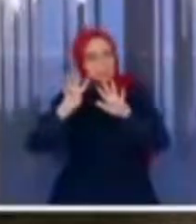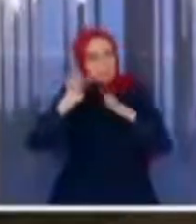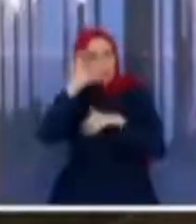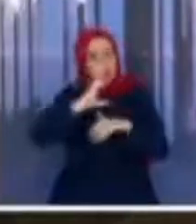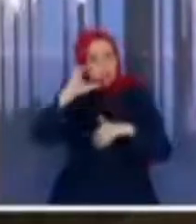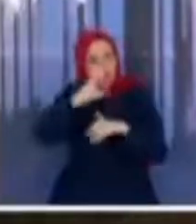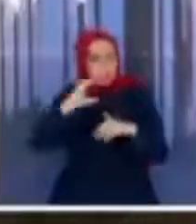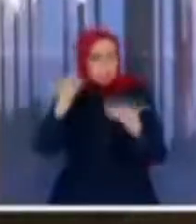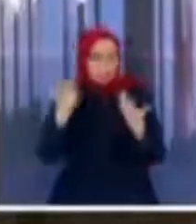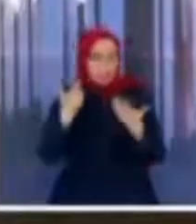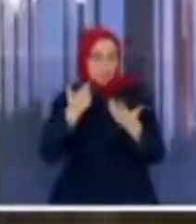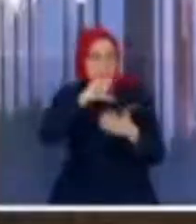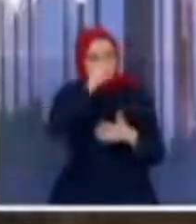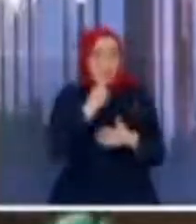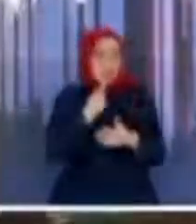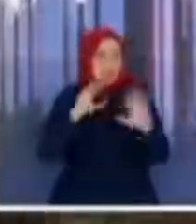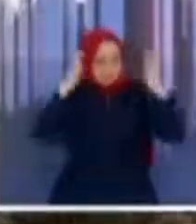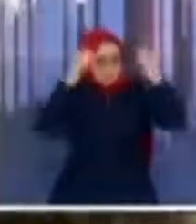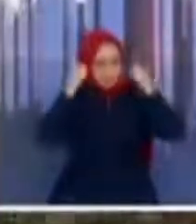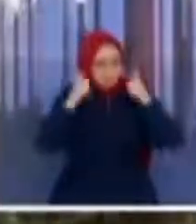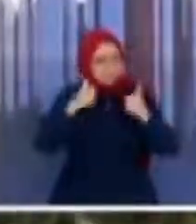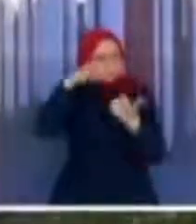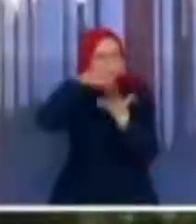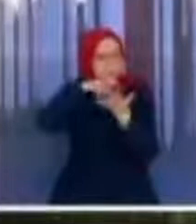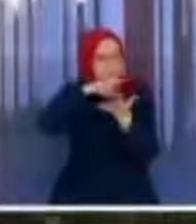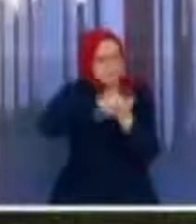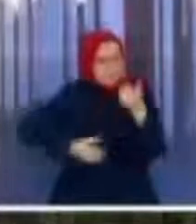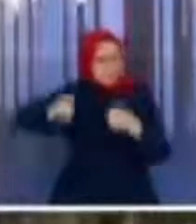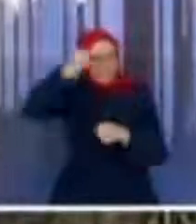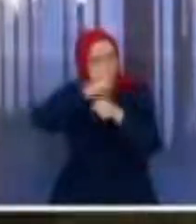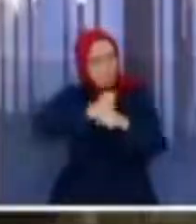في الهلال الاحمر. انا نتصور المركز لازم حتى يتجاوز التكوين في